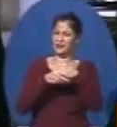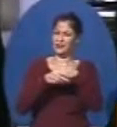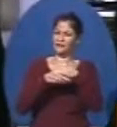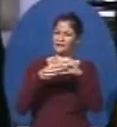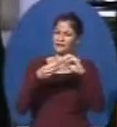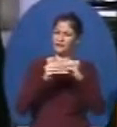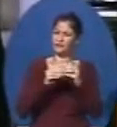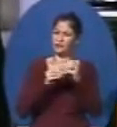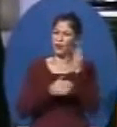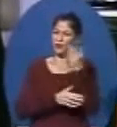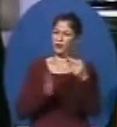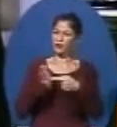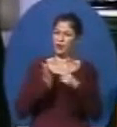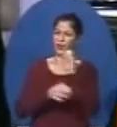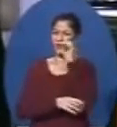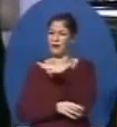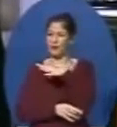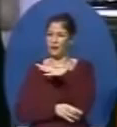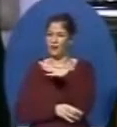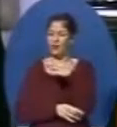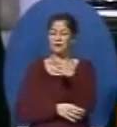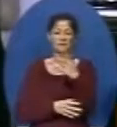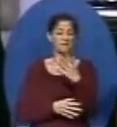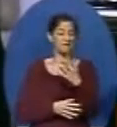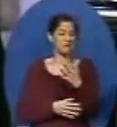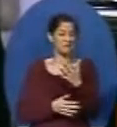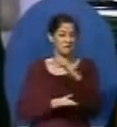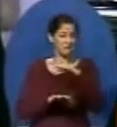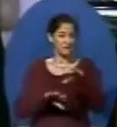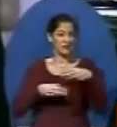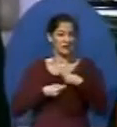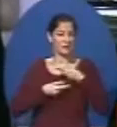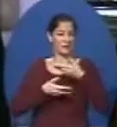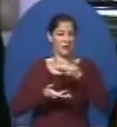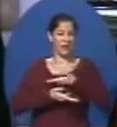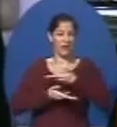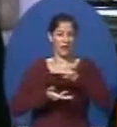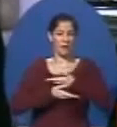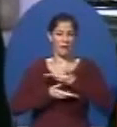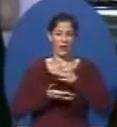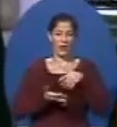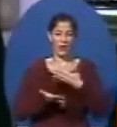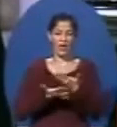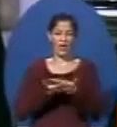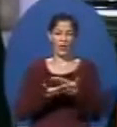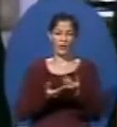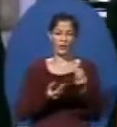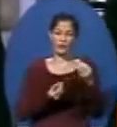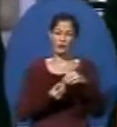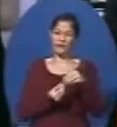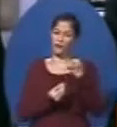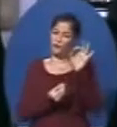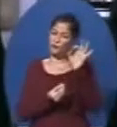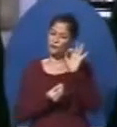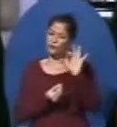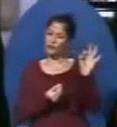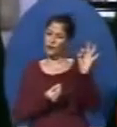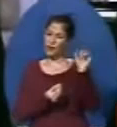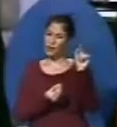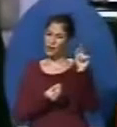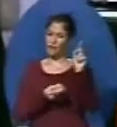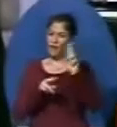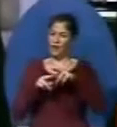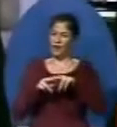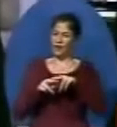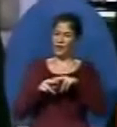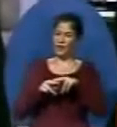ראיות נוספות בעניין של טלנסקי. בעניין של טלנסקי, והורו להוריד את זה בחזרה לבית המשפט המחוזי. ואז התהפך פסק